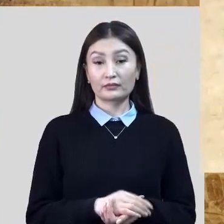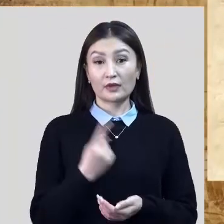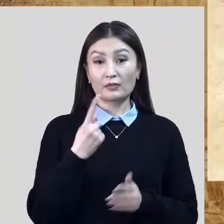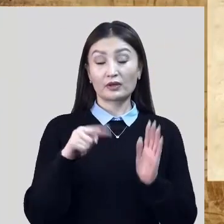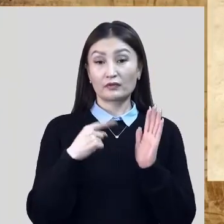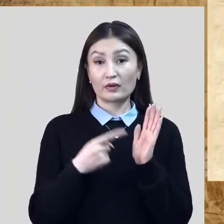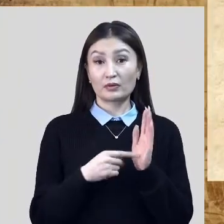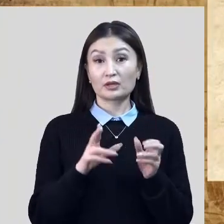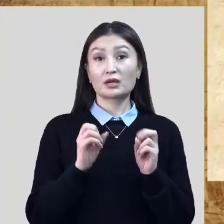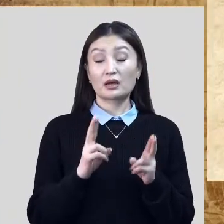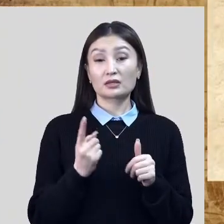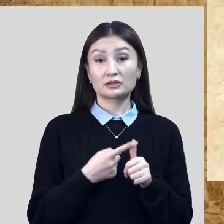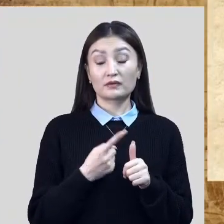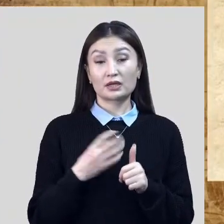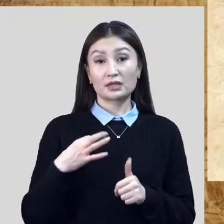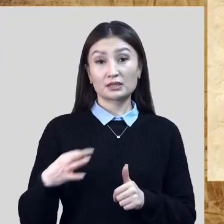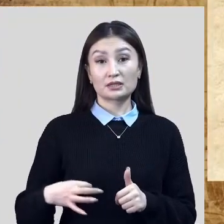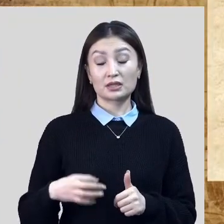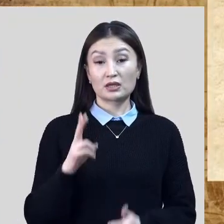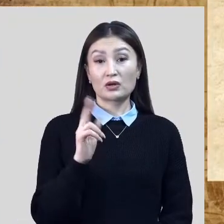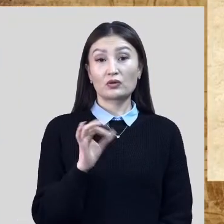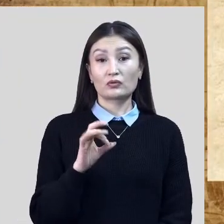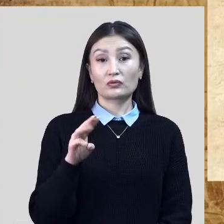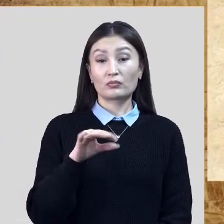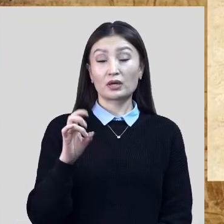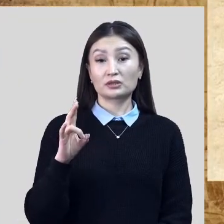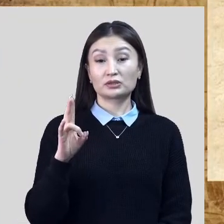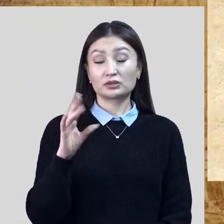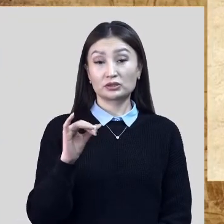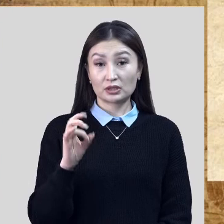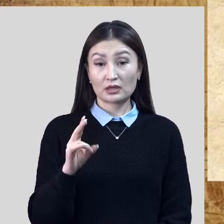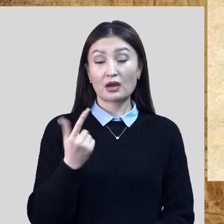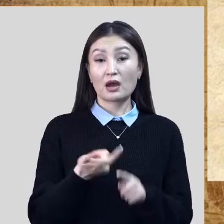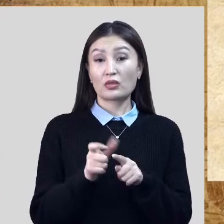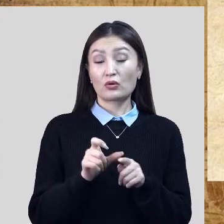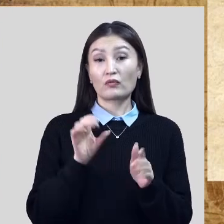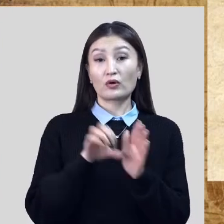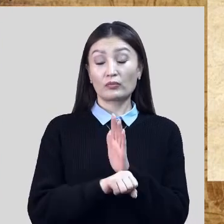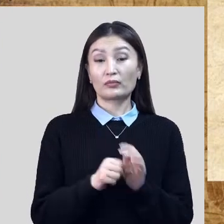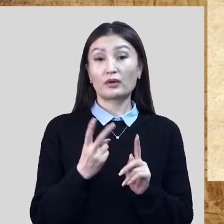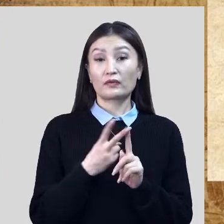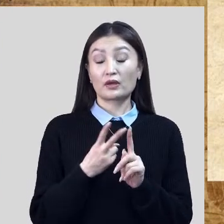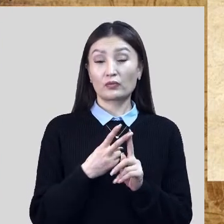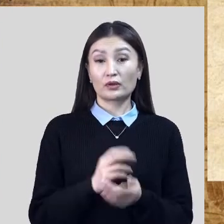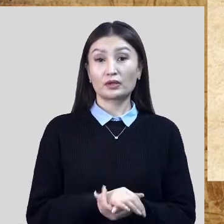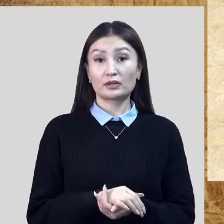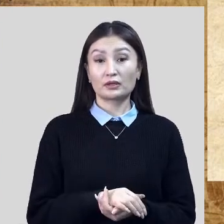Первый вопрос. Как звали сына Курманджан, которого казнили? Второй.